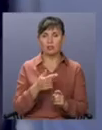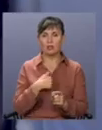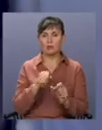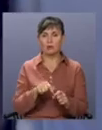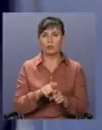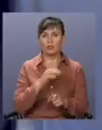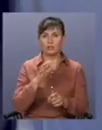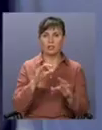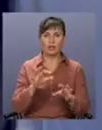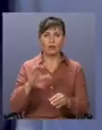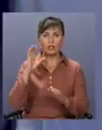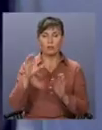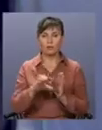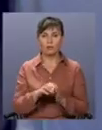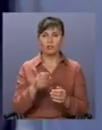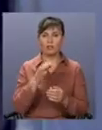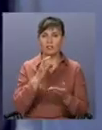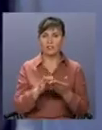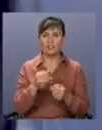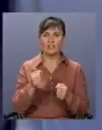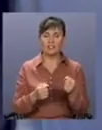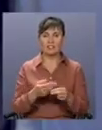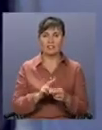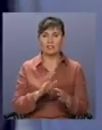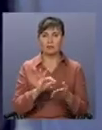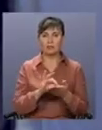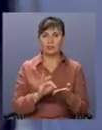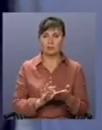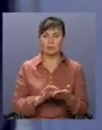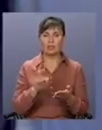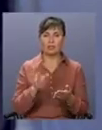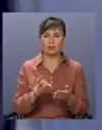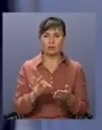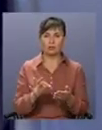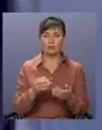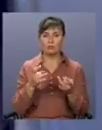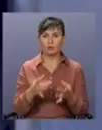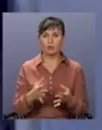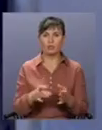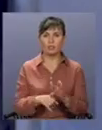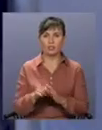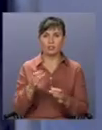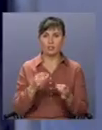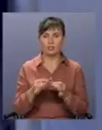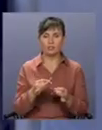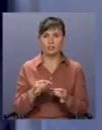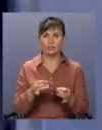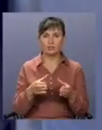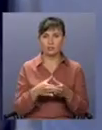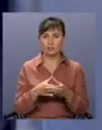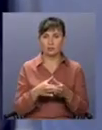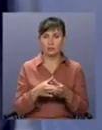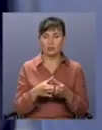что законопослушным и ответственным водителем это не принципиально стало, но гораздо проще стало разговаривать с инспектором дорожно-постовой